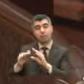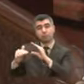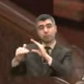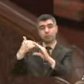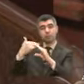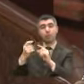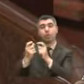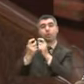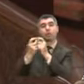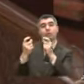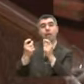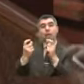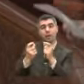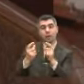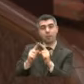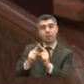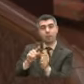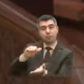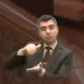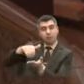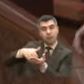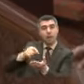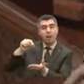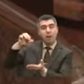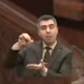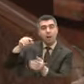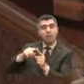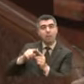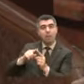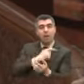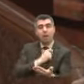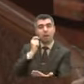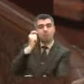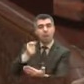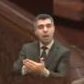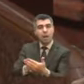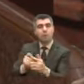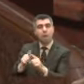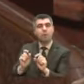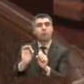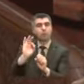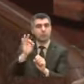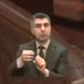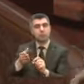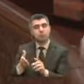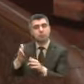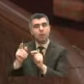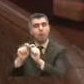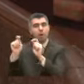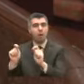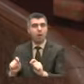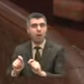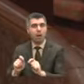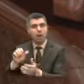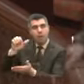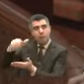الشركة التي كانت تستغل المقلع تخبرها بإصدار حكم لصالحها من أجل استئناف نشاطها بالمقلع. سلمت الشركة قرار